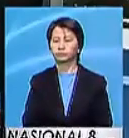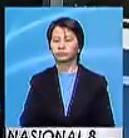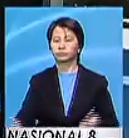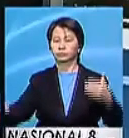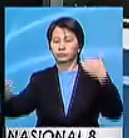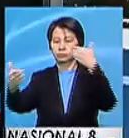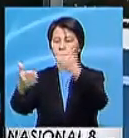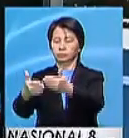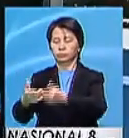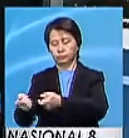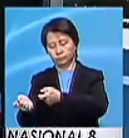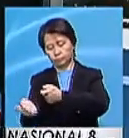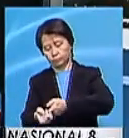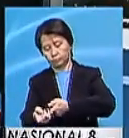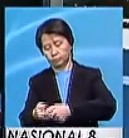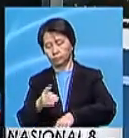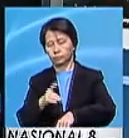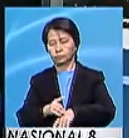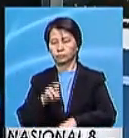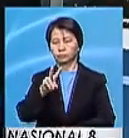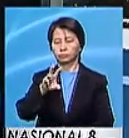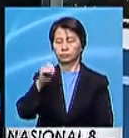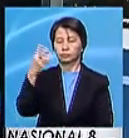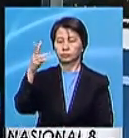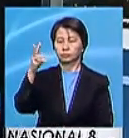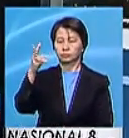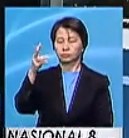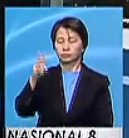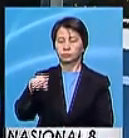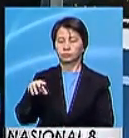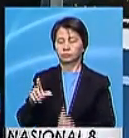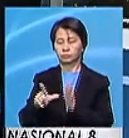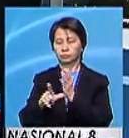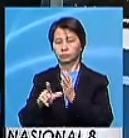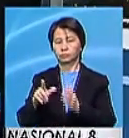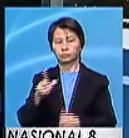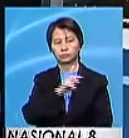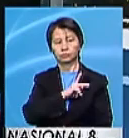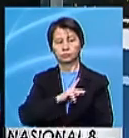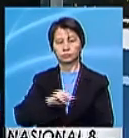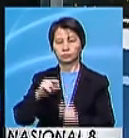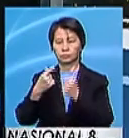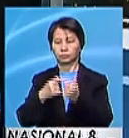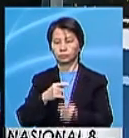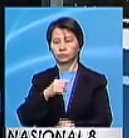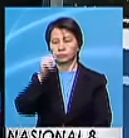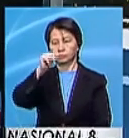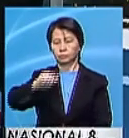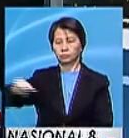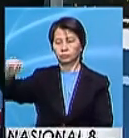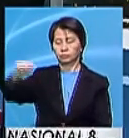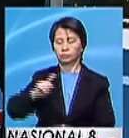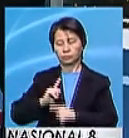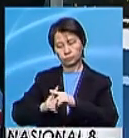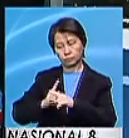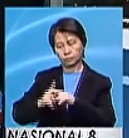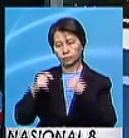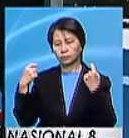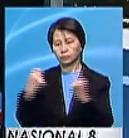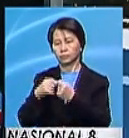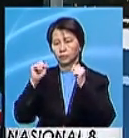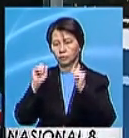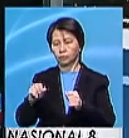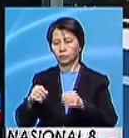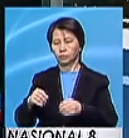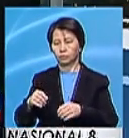Menjelang kejohanan golf Belarusia 2016, Naib Ketua Pasukan Asia Lian Wing Chong optimis pasukannya mampu